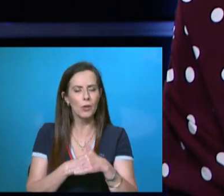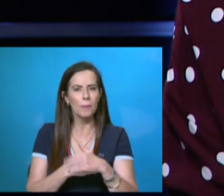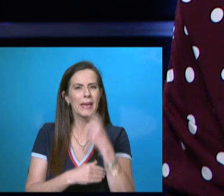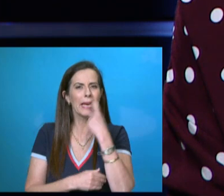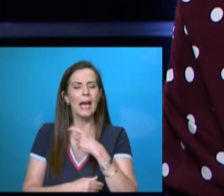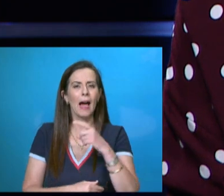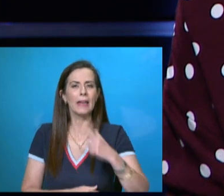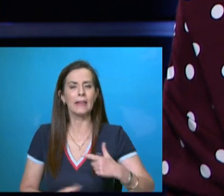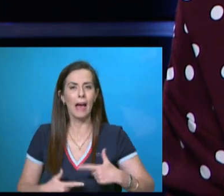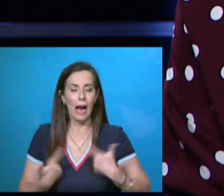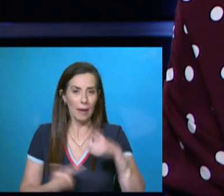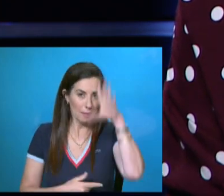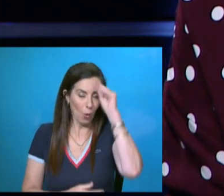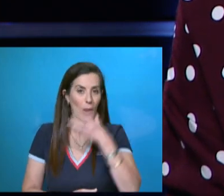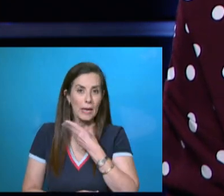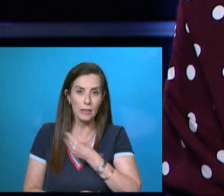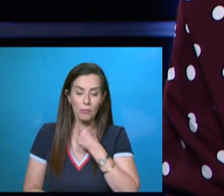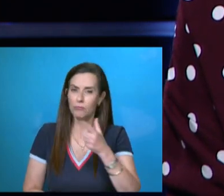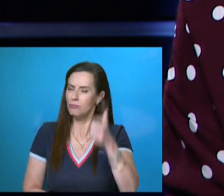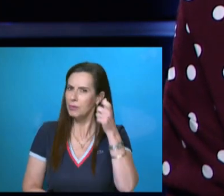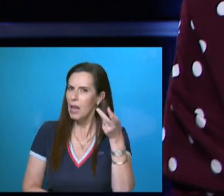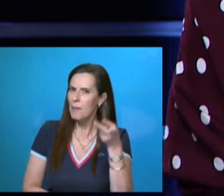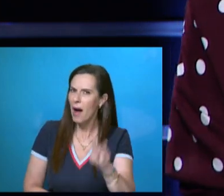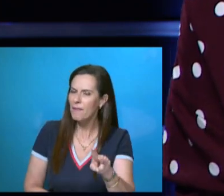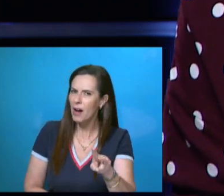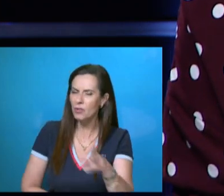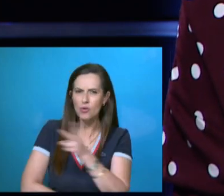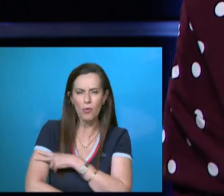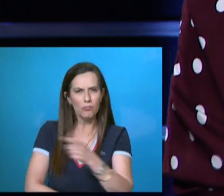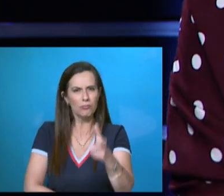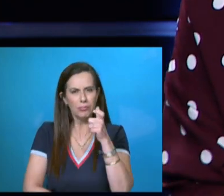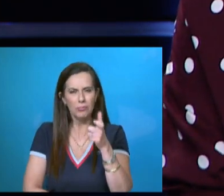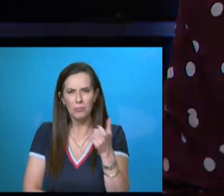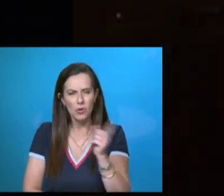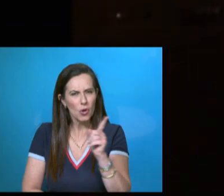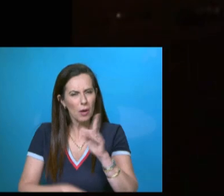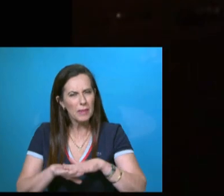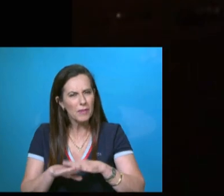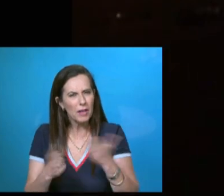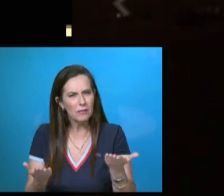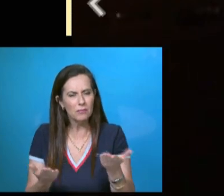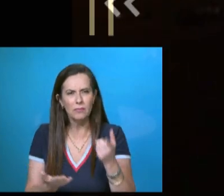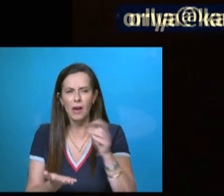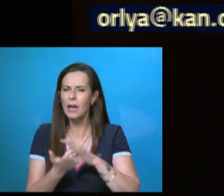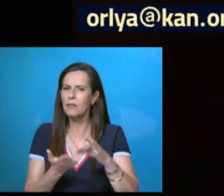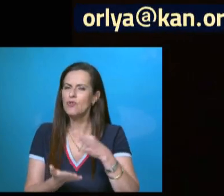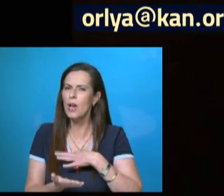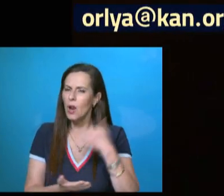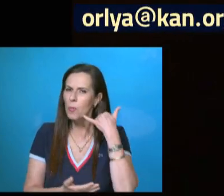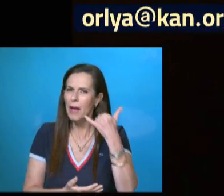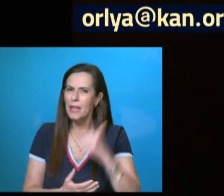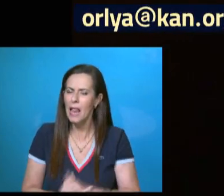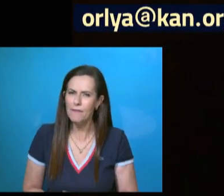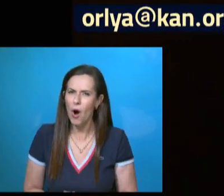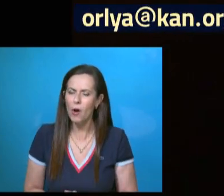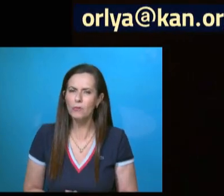ממוצא אתיופי, נורה שם למוות בידי שוטר, בשעה שלא היה בתפקיד. אורלי אלקלעי כתבתנו על קו הטלפון, עם פרטים